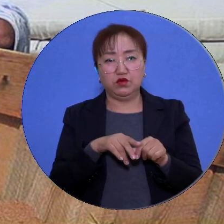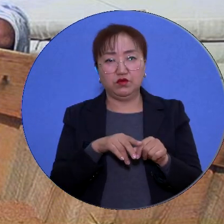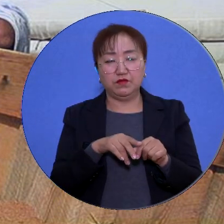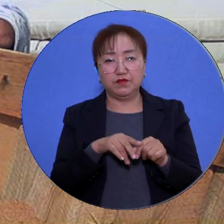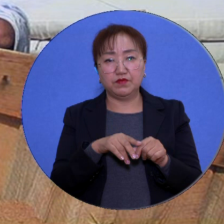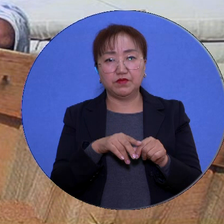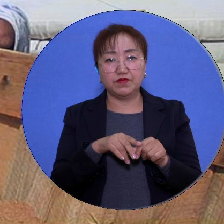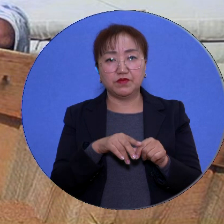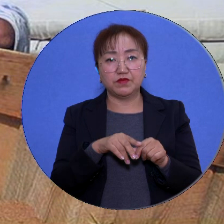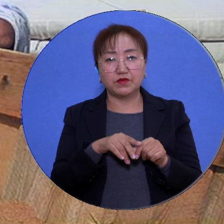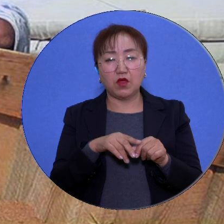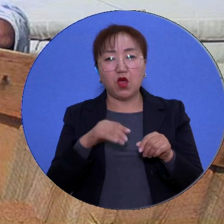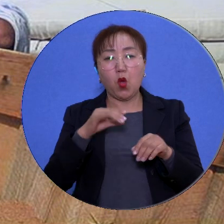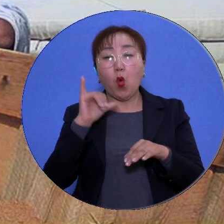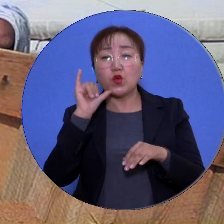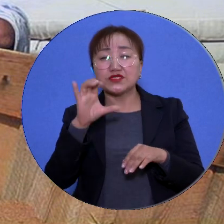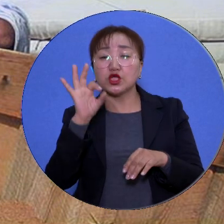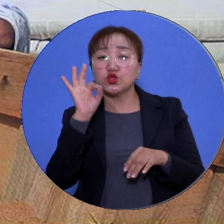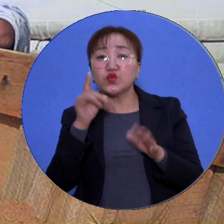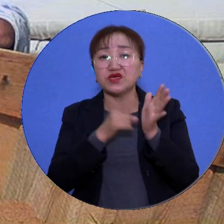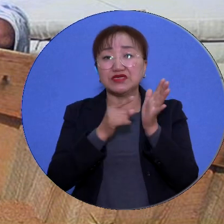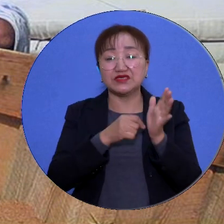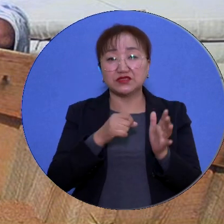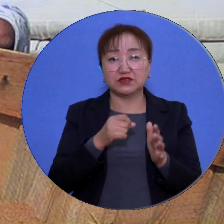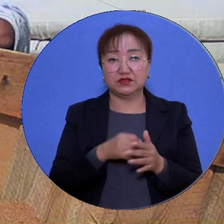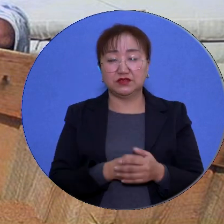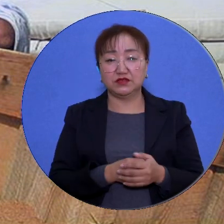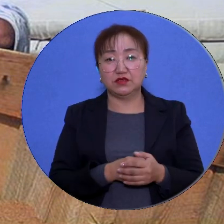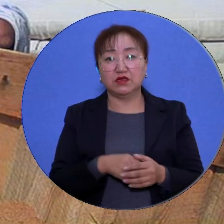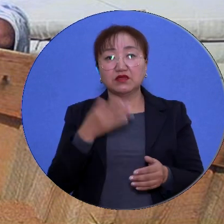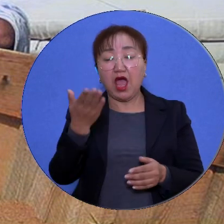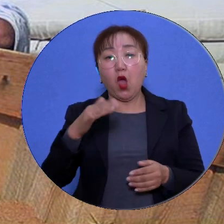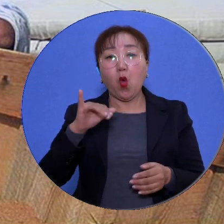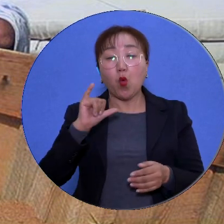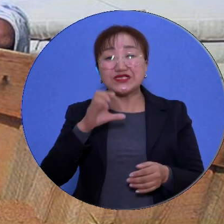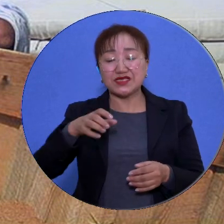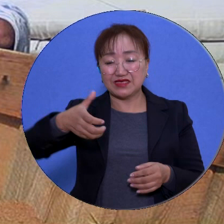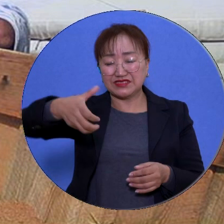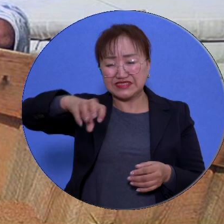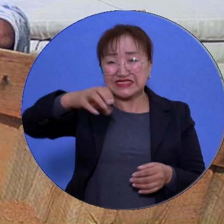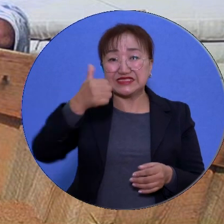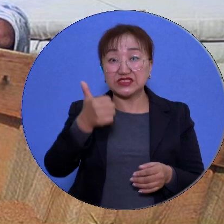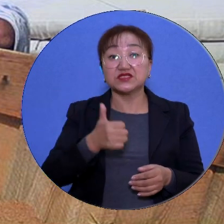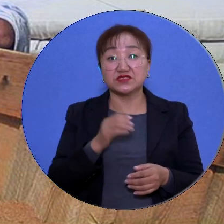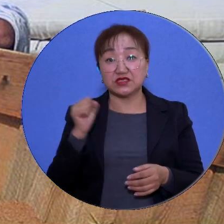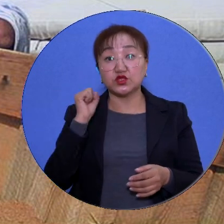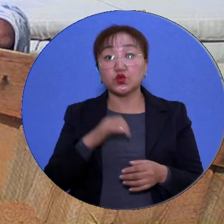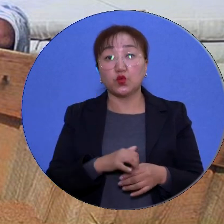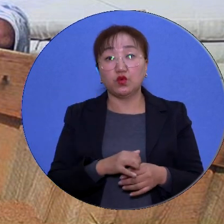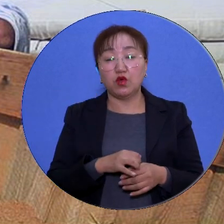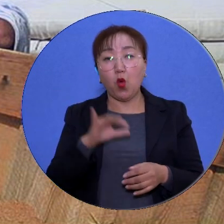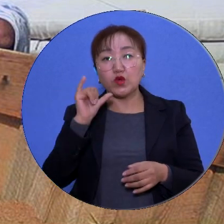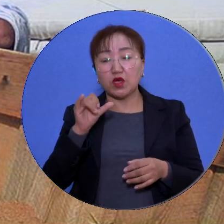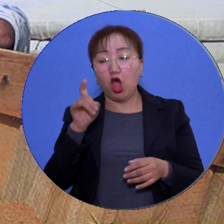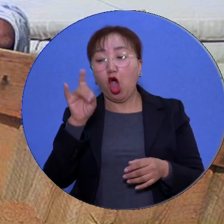хоргадуулх бай бай, өснэй хэргэлээгээд зүв цахцөулч хэвши, та өсаа гүйцэд хаас нүүү, хогол зөргүлдийн самондан хийс